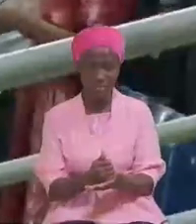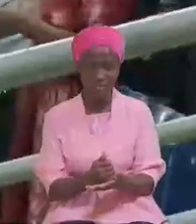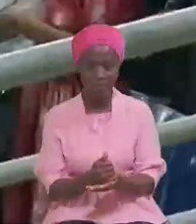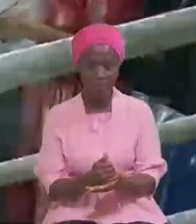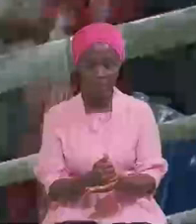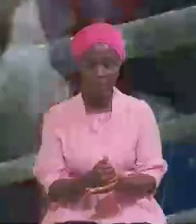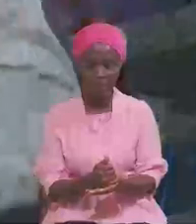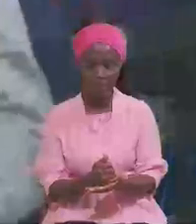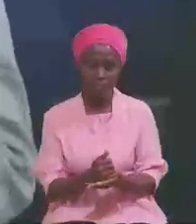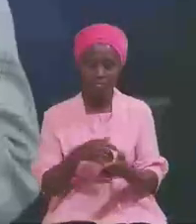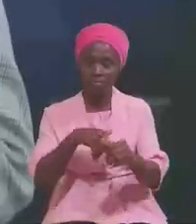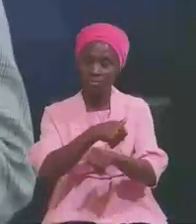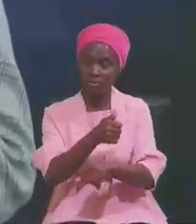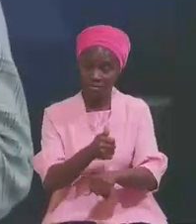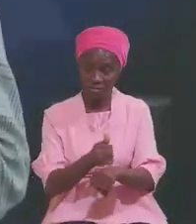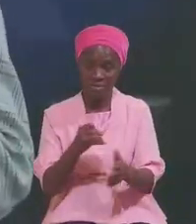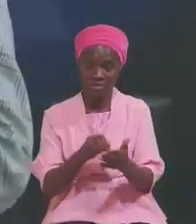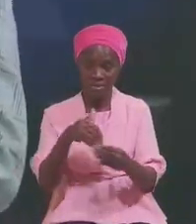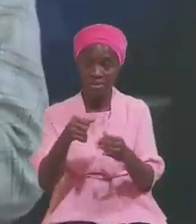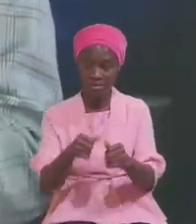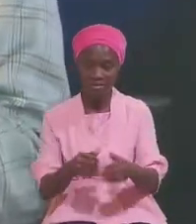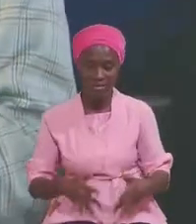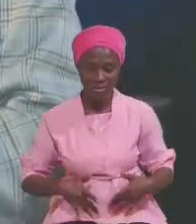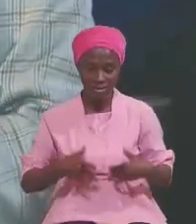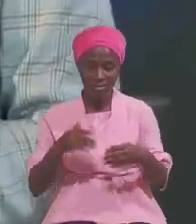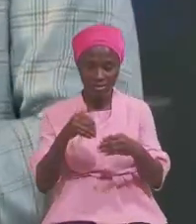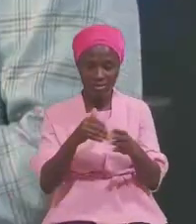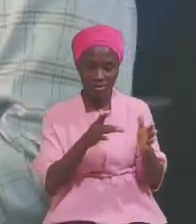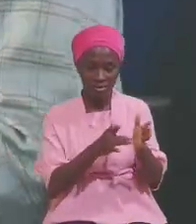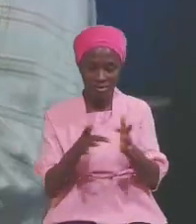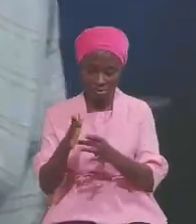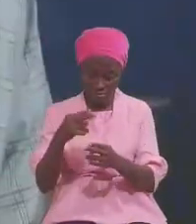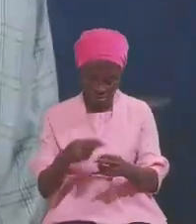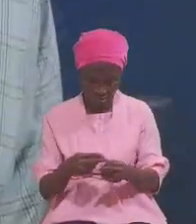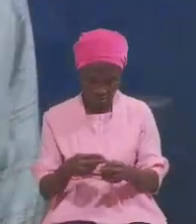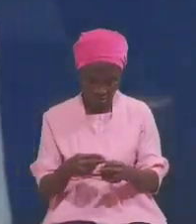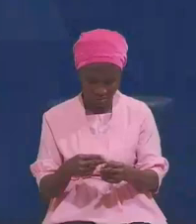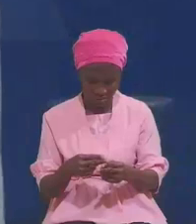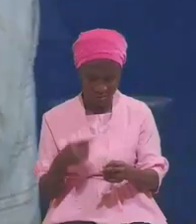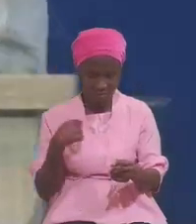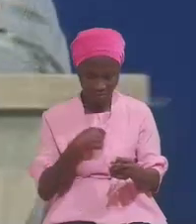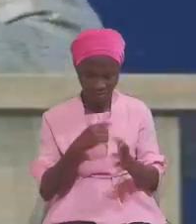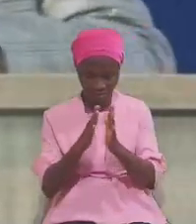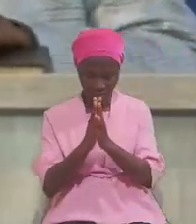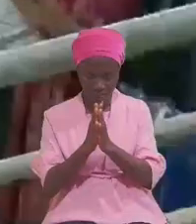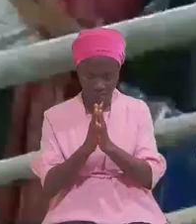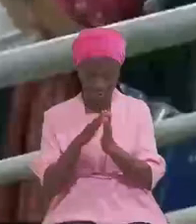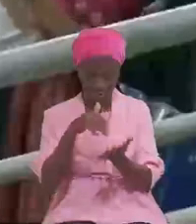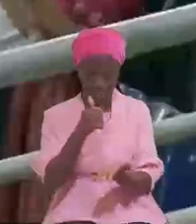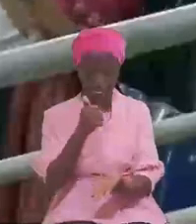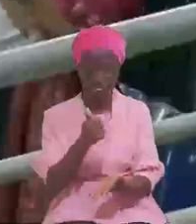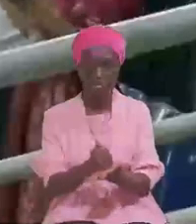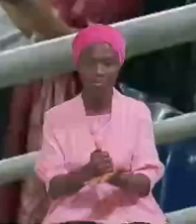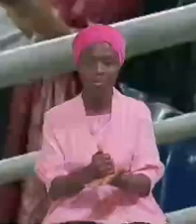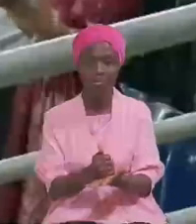Confirme cela dans chaque vie. Au nom de Jésus, nous prions. Que